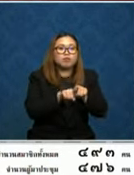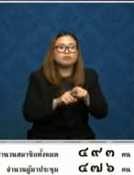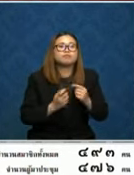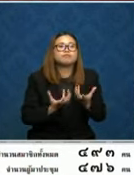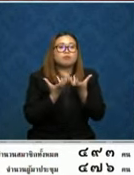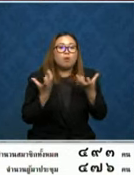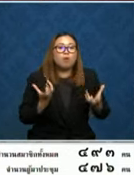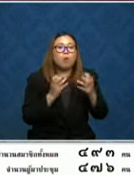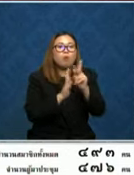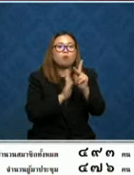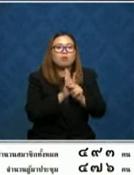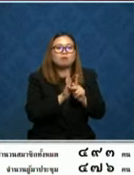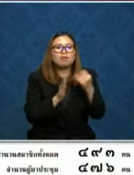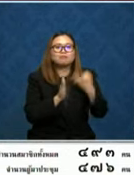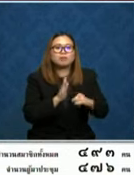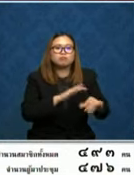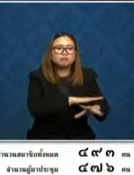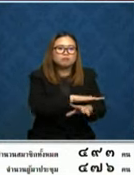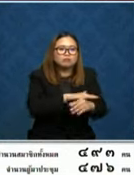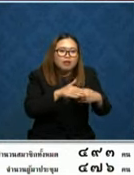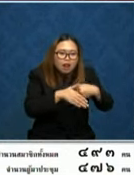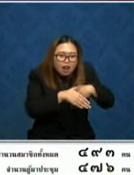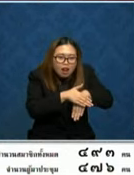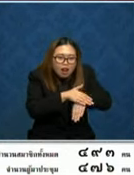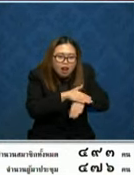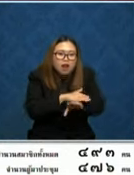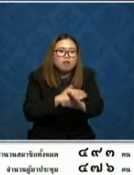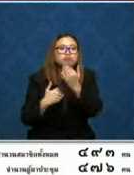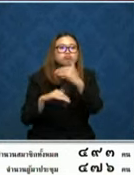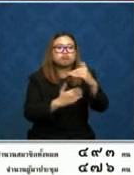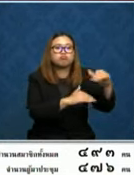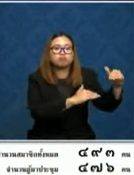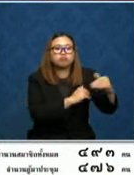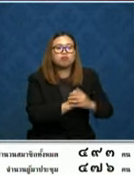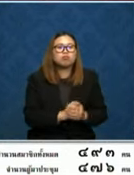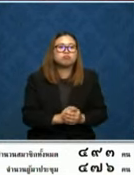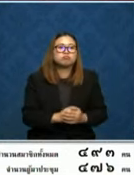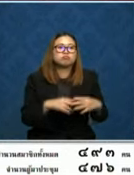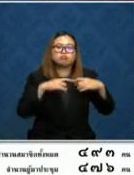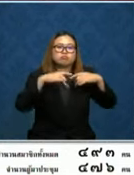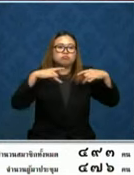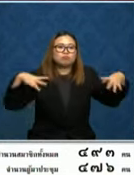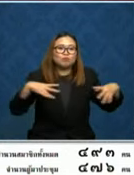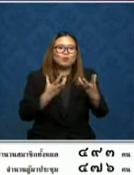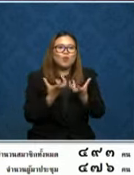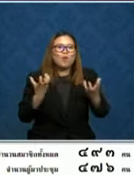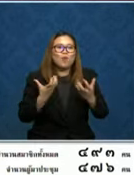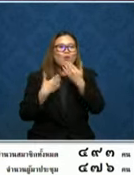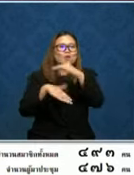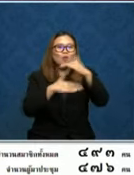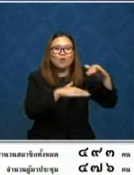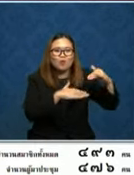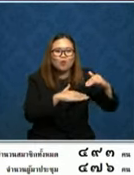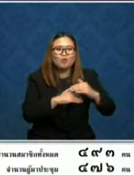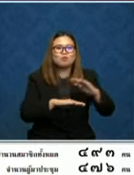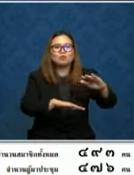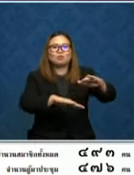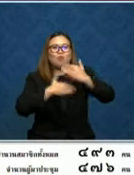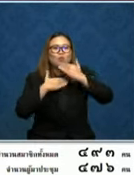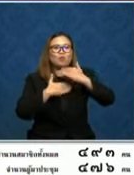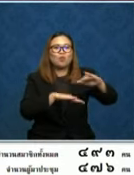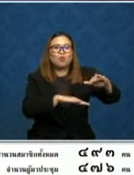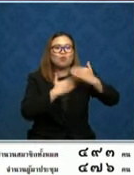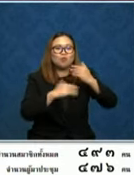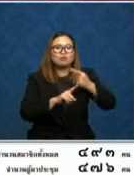ผิดกฎหมายเลี่ยงภาษีนะครับแล้วก็จริงๆก็ยอดมันก็ไม่สัมพันธ์กับมูลค่าการค้าระหว่างประเทศนะครับนำเข้าส่งออกใน6เดือนแร